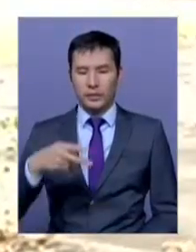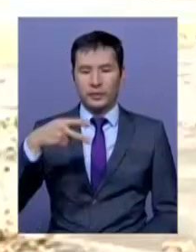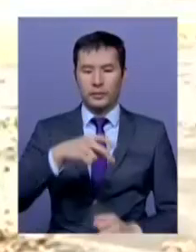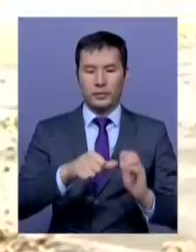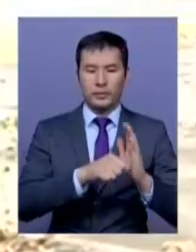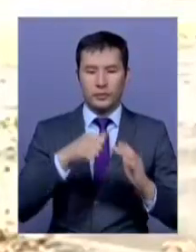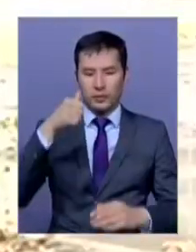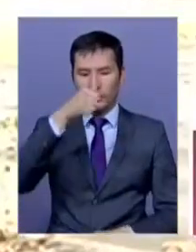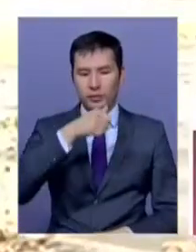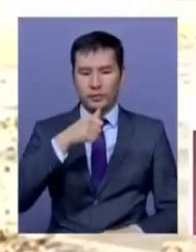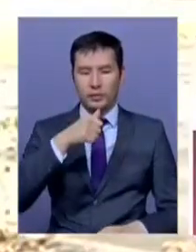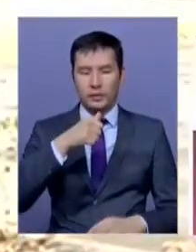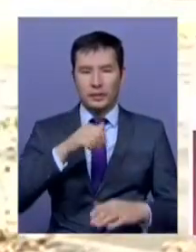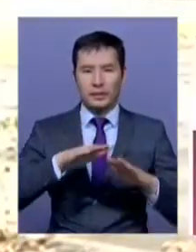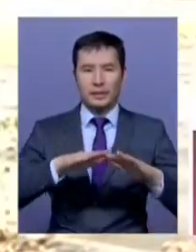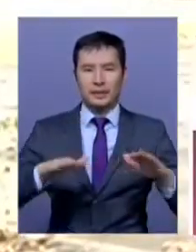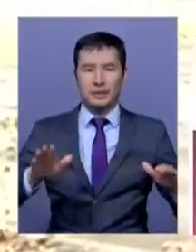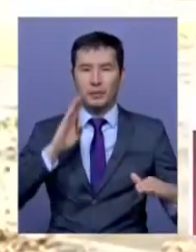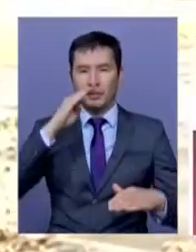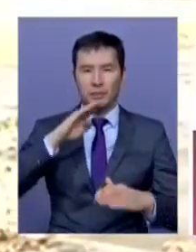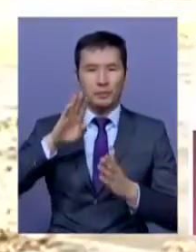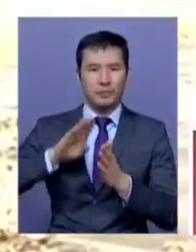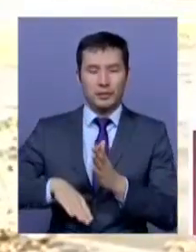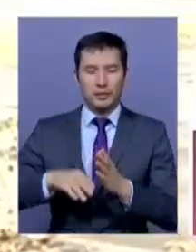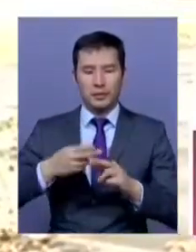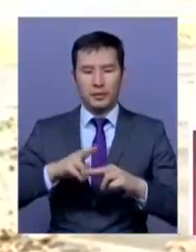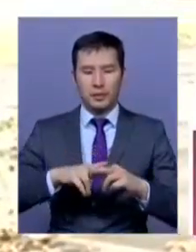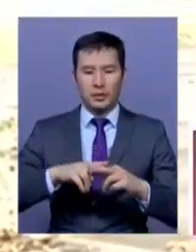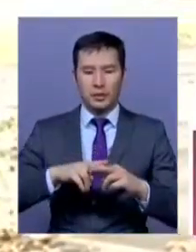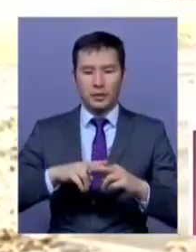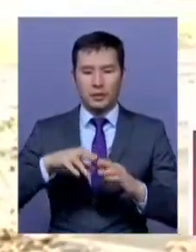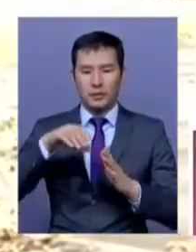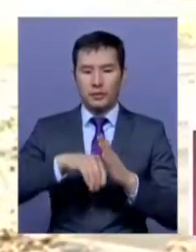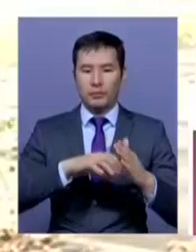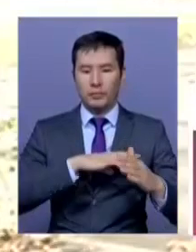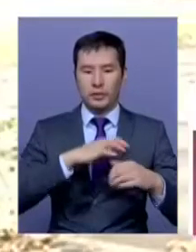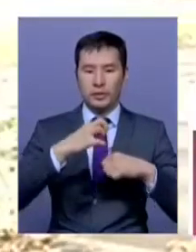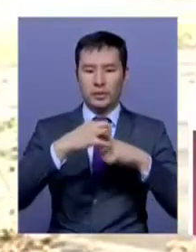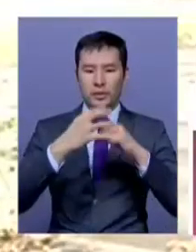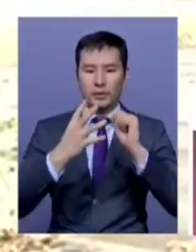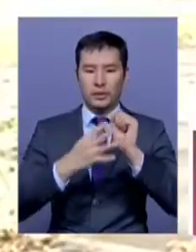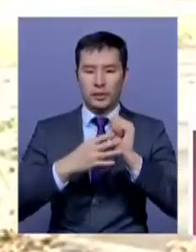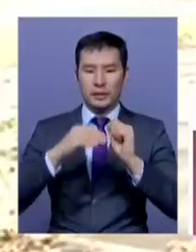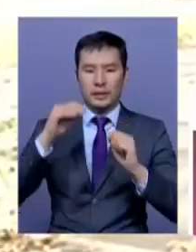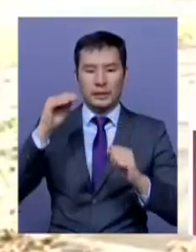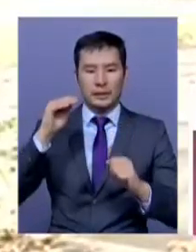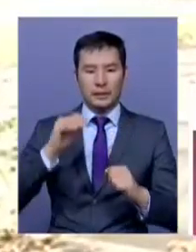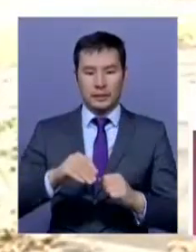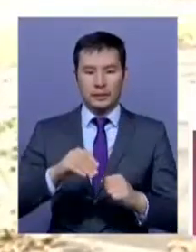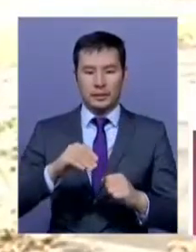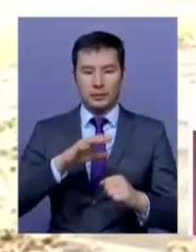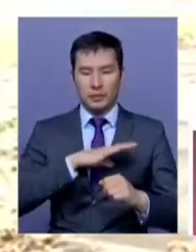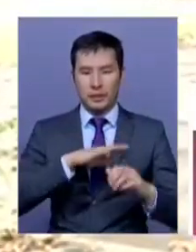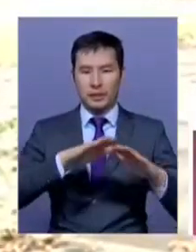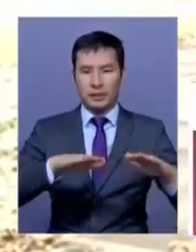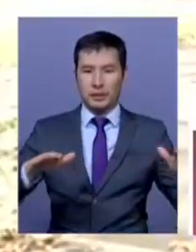жылы жетімдерсіз Қазақстан жобасы бастағанда еліміздегі балалар мекемелерінде 19800 тәрбиеленуші болған. Ал бүгінгі таңда